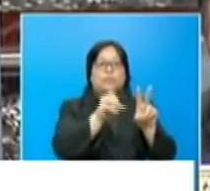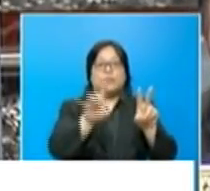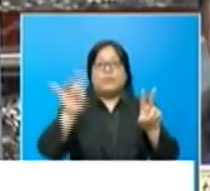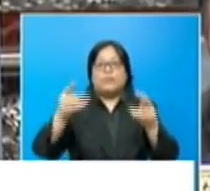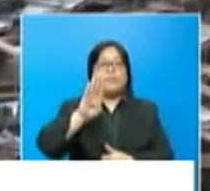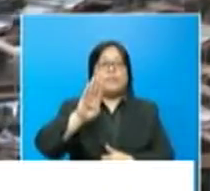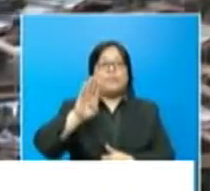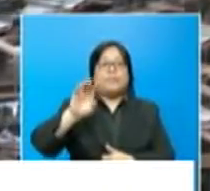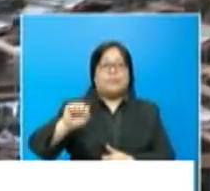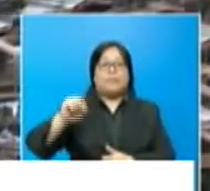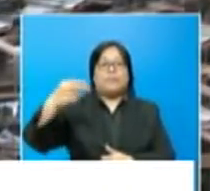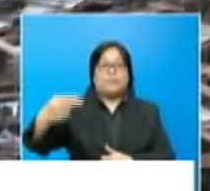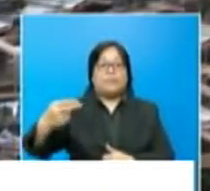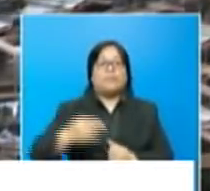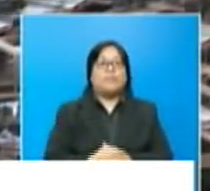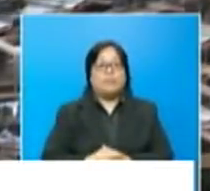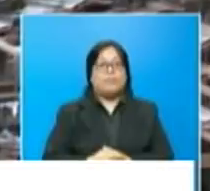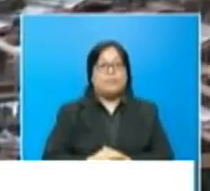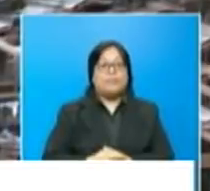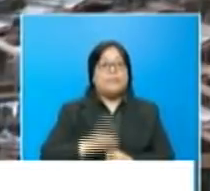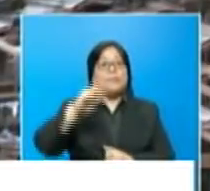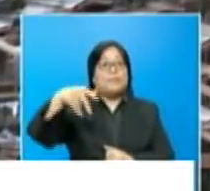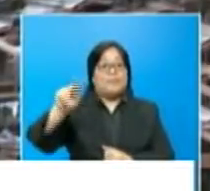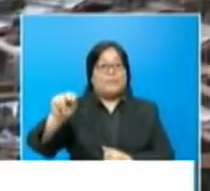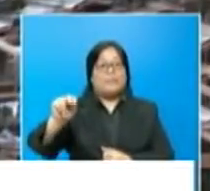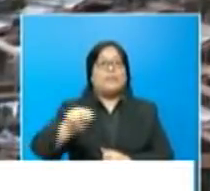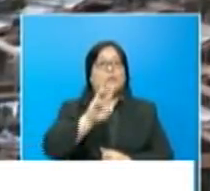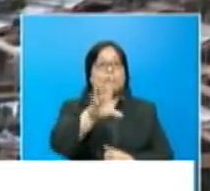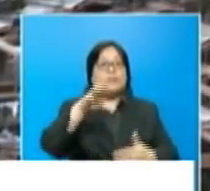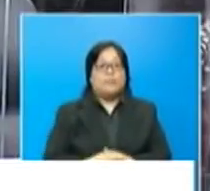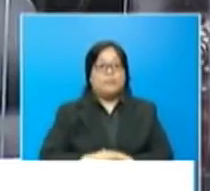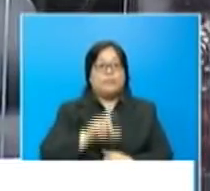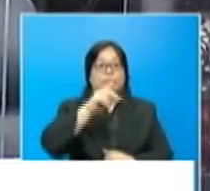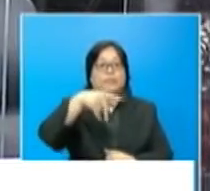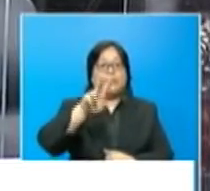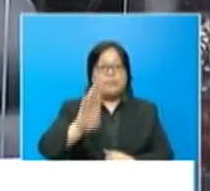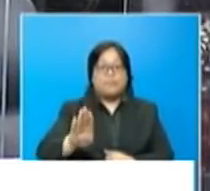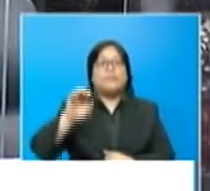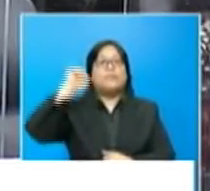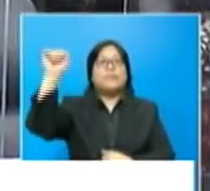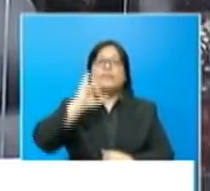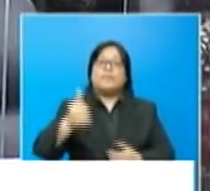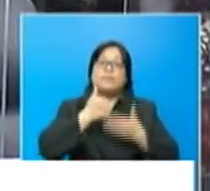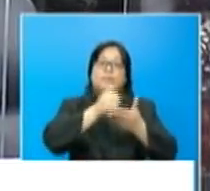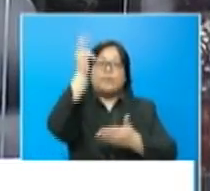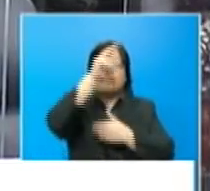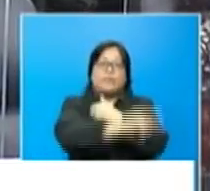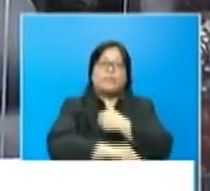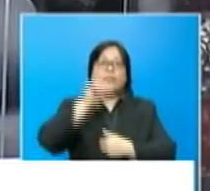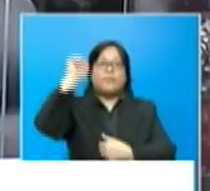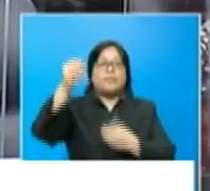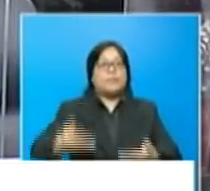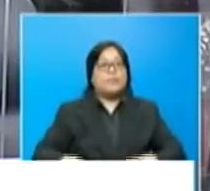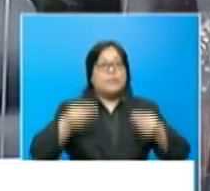sangat penting untuk PH kuatkan lagi komunikasi kita untuk menjelaskan apa yang telah berlaku dan